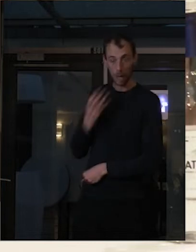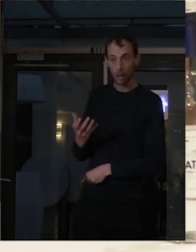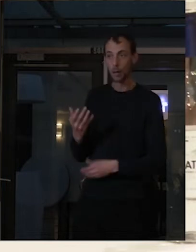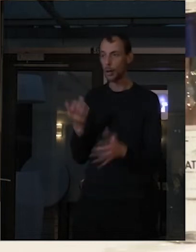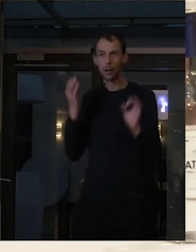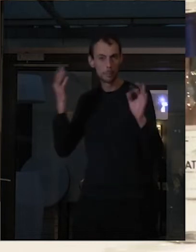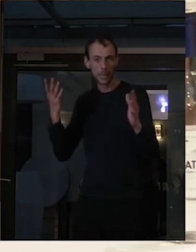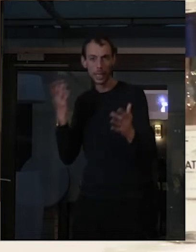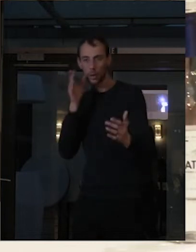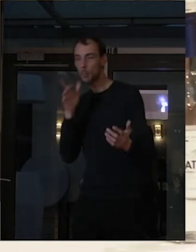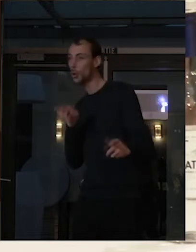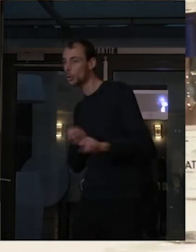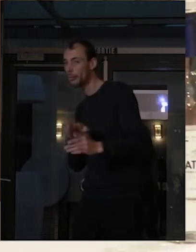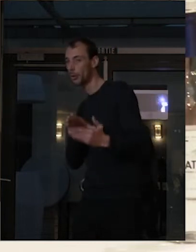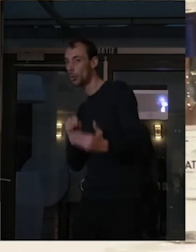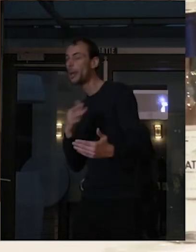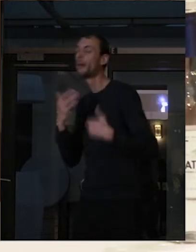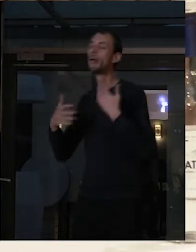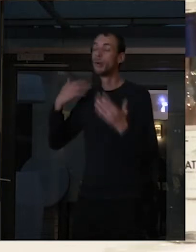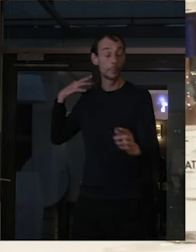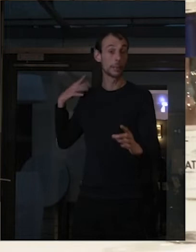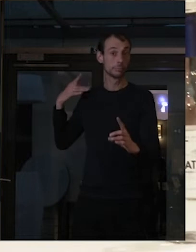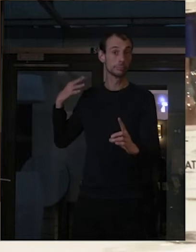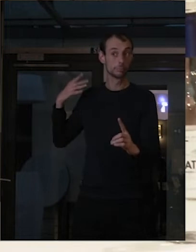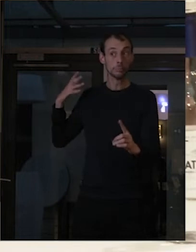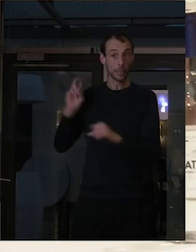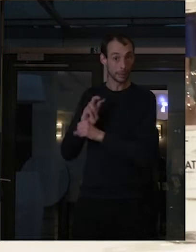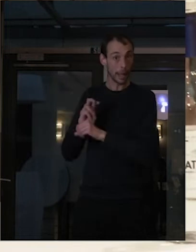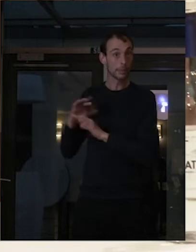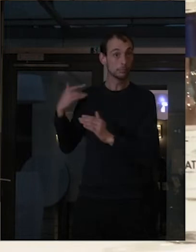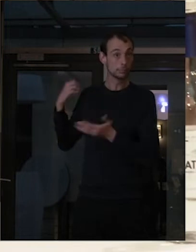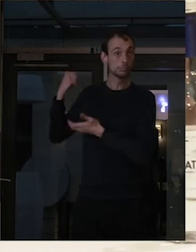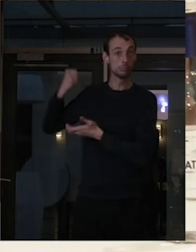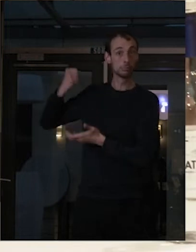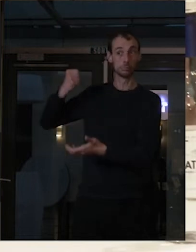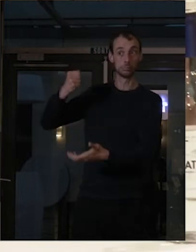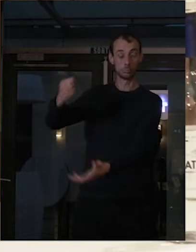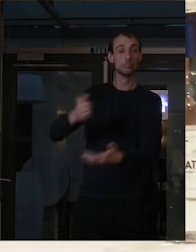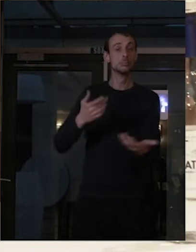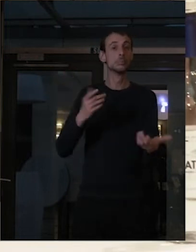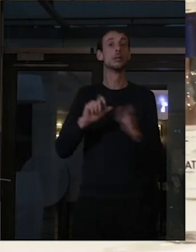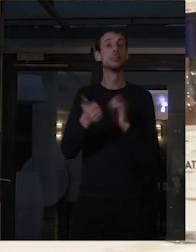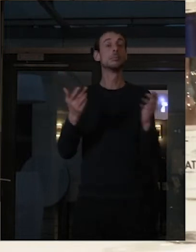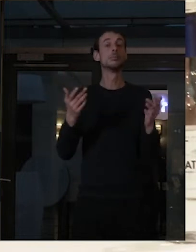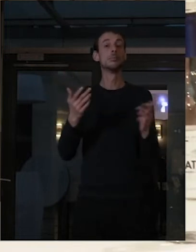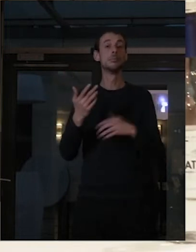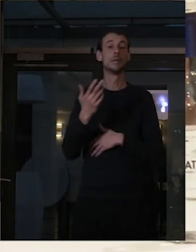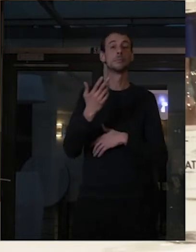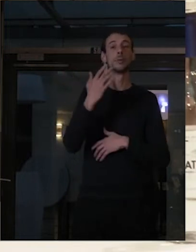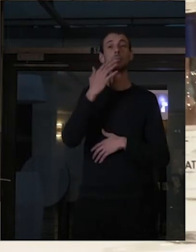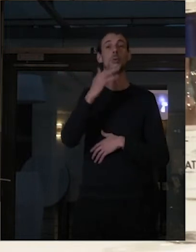tout a été conservé. Et c'est très drôle parce que quand on voit le défilé annuel de l'Opéra de Paris et quand on regarde